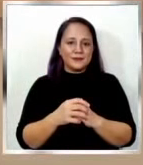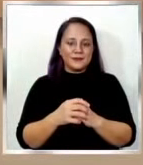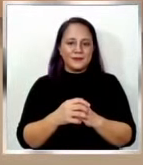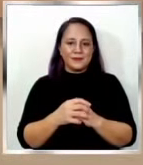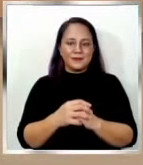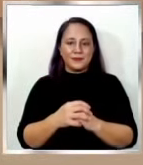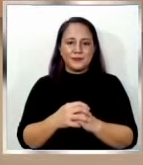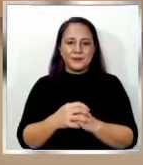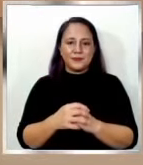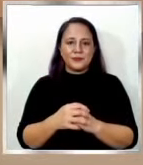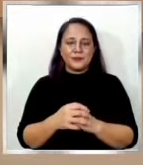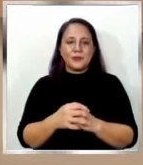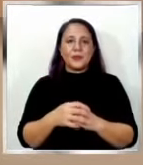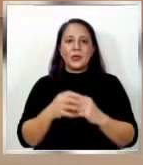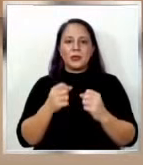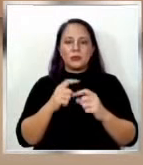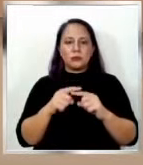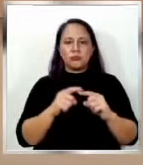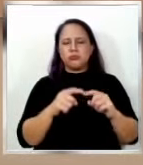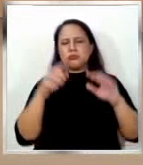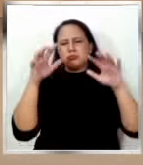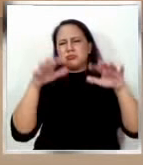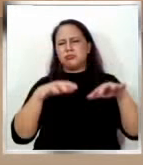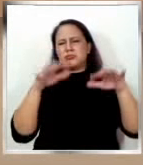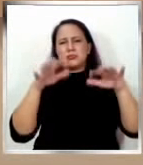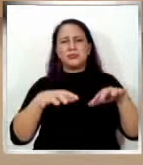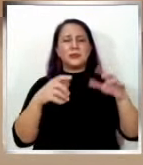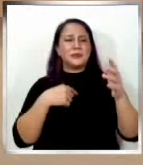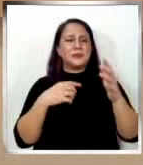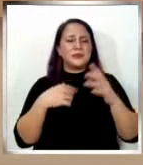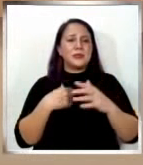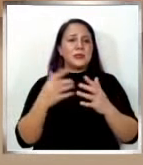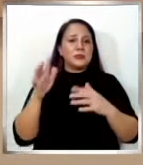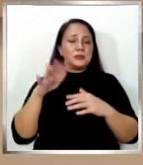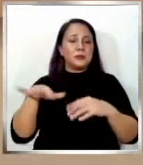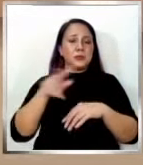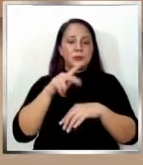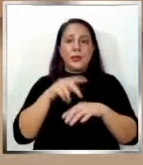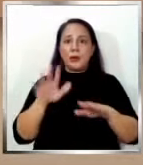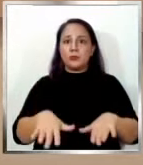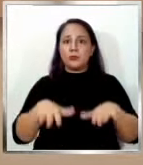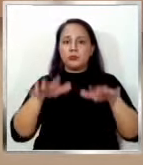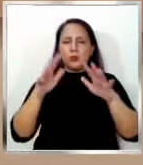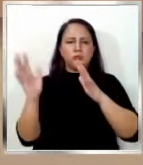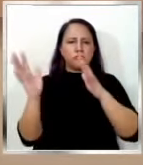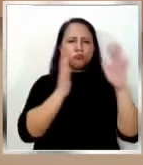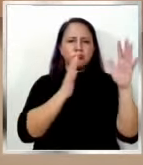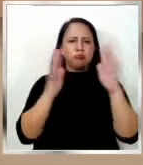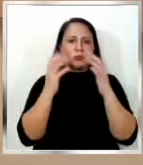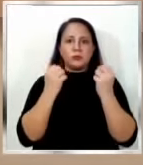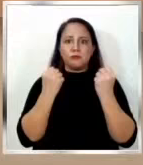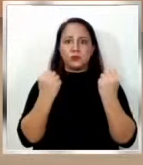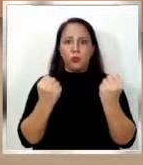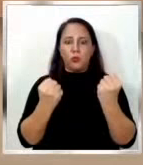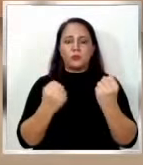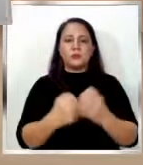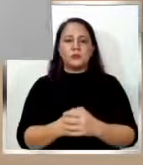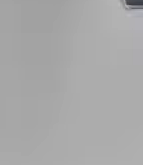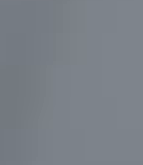Kabi-kabila ang masamang panahon sa ilang lugar sa bansa na nagdulot ng baha at malakas na hangin. Yan ang tinutukan ni Mav